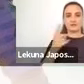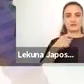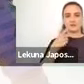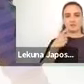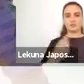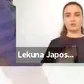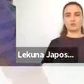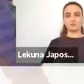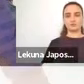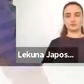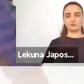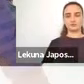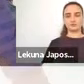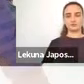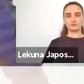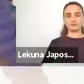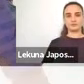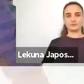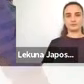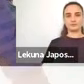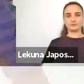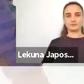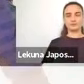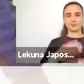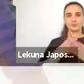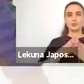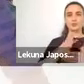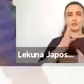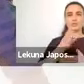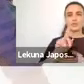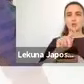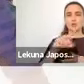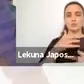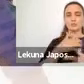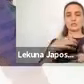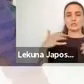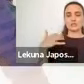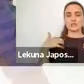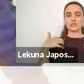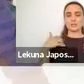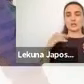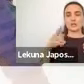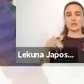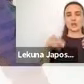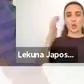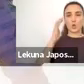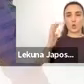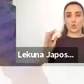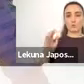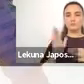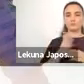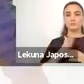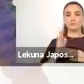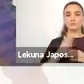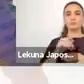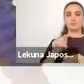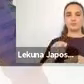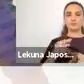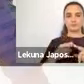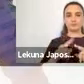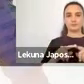თუ მიზანი არის რომ ლომი და ზებრა ერთმანეთისგან გავარჩევინო და ამაზე ვმუშაობ. მაშინ